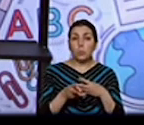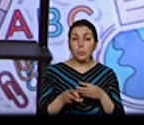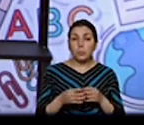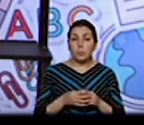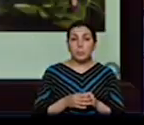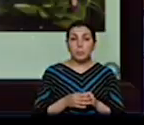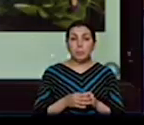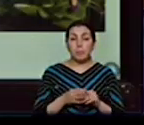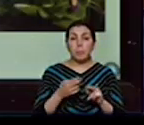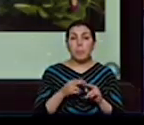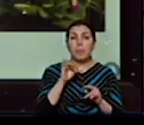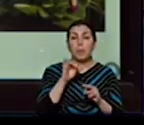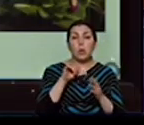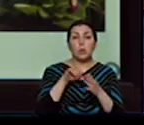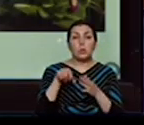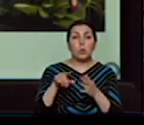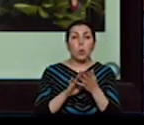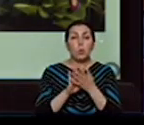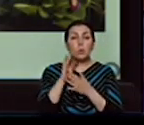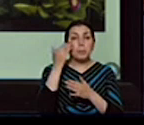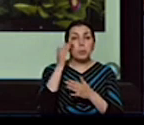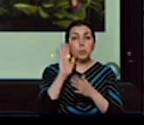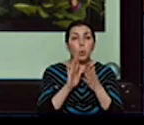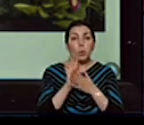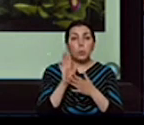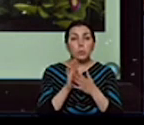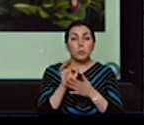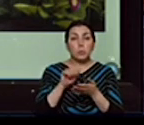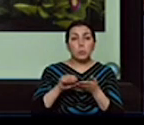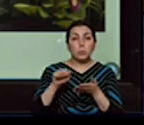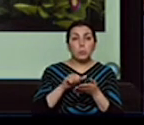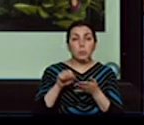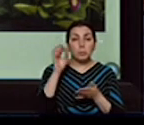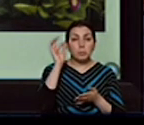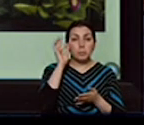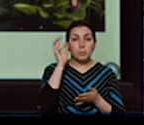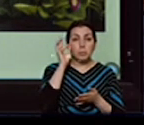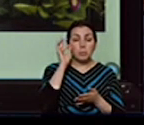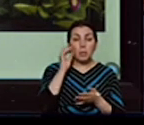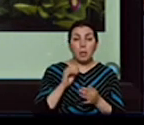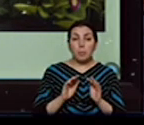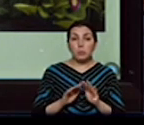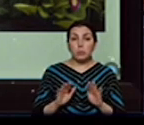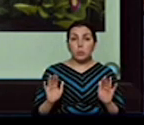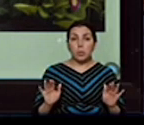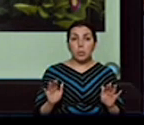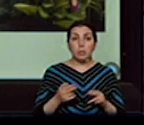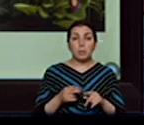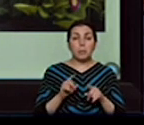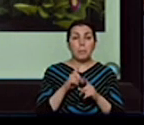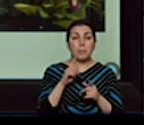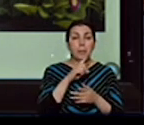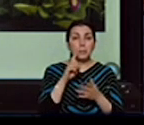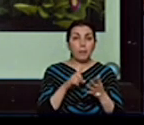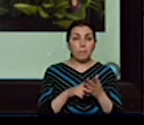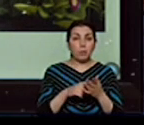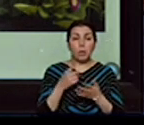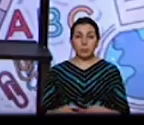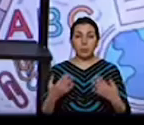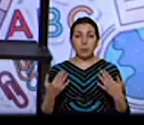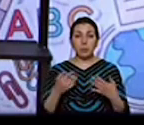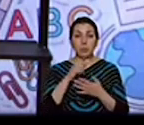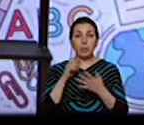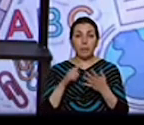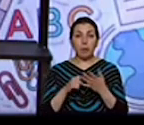turiladi. Ular orasidan o'sib chiqqan begona o'simliklar yulib tashlanadi. Bolajonlar, shu o'rinda savol tug'iladi.